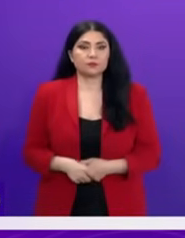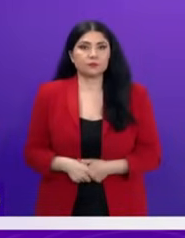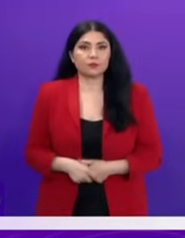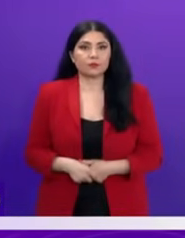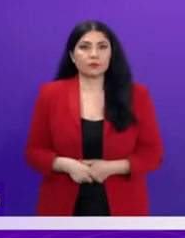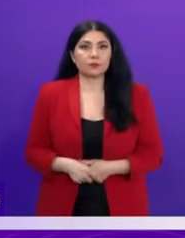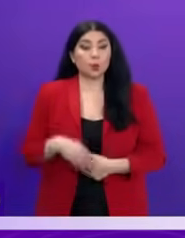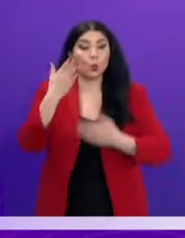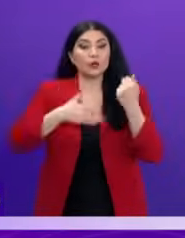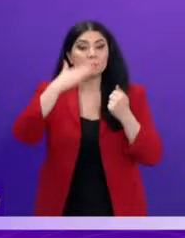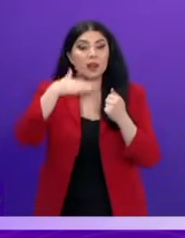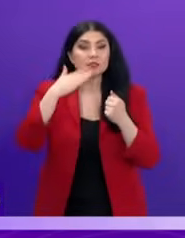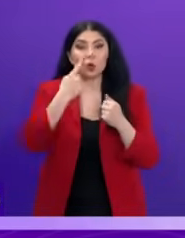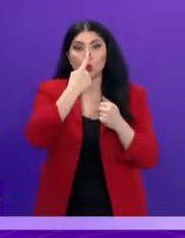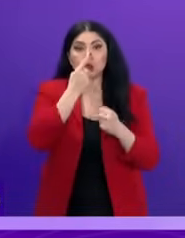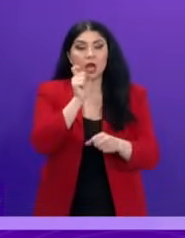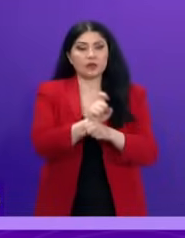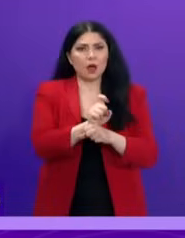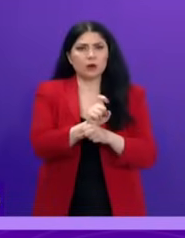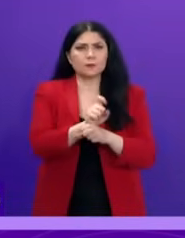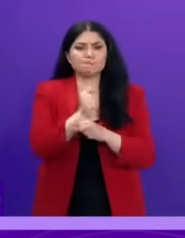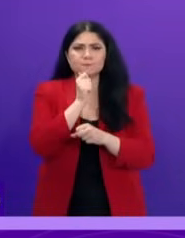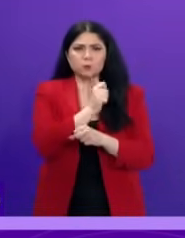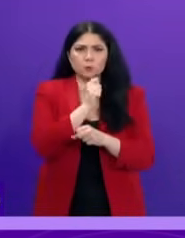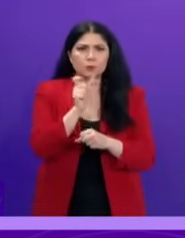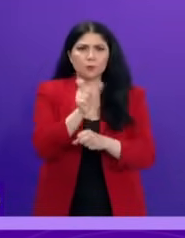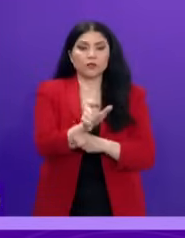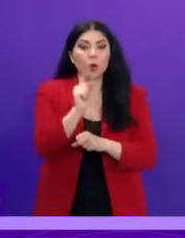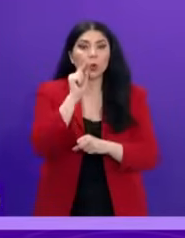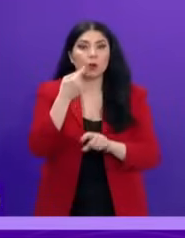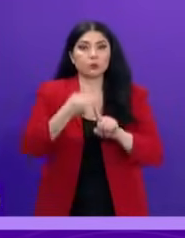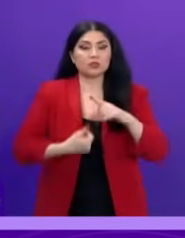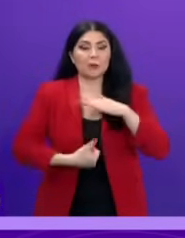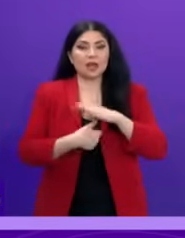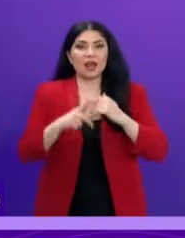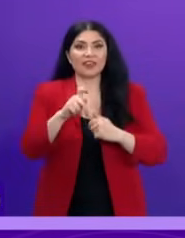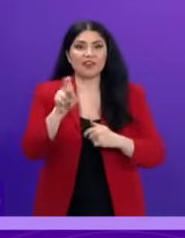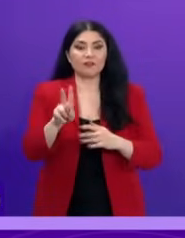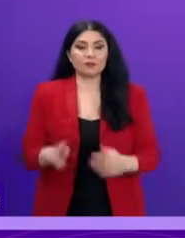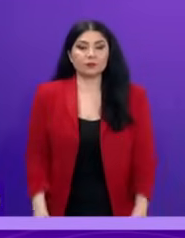ultimele zile Rusia atacă tot mai dur Ucraina, inclusiv capitala Kiev.